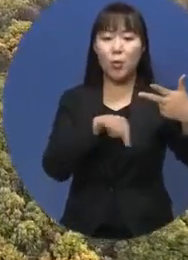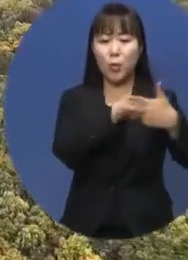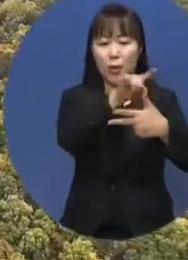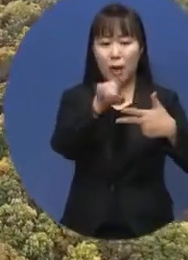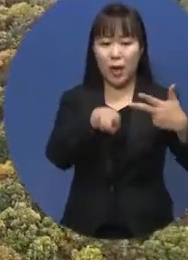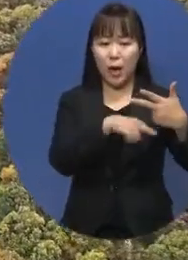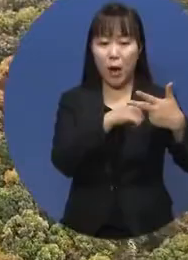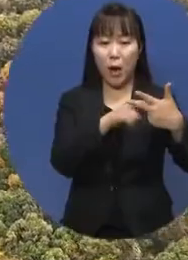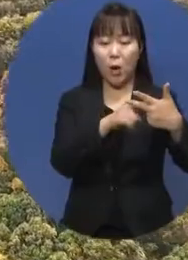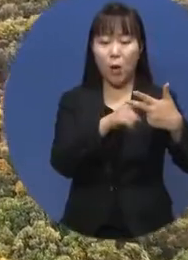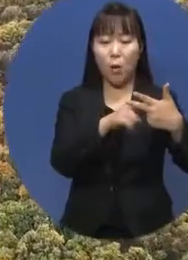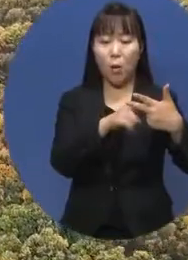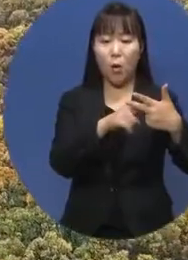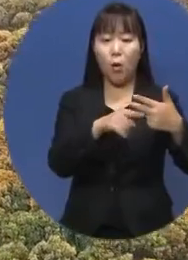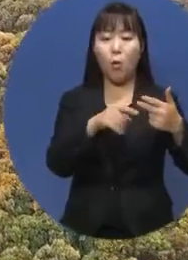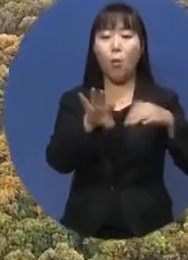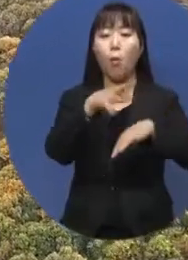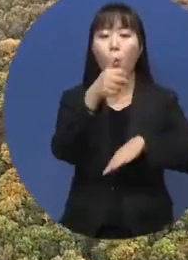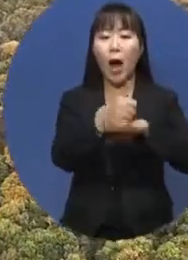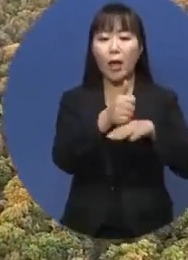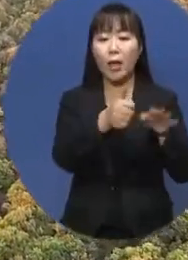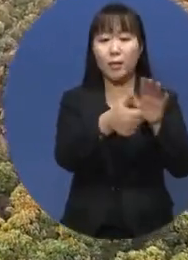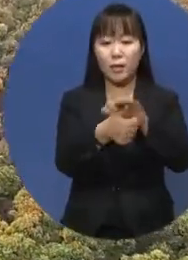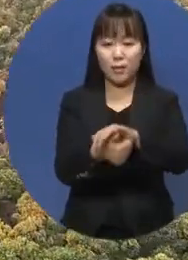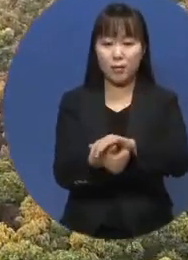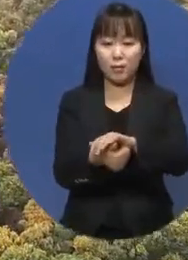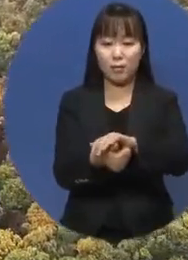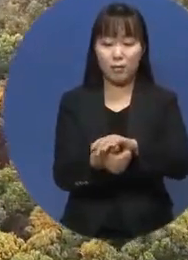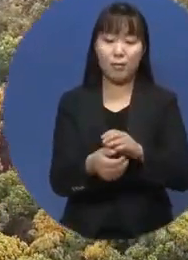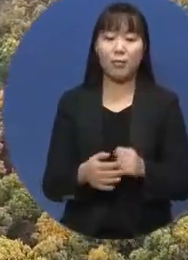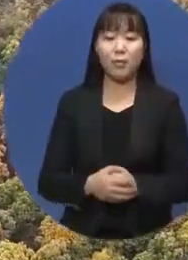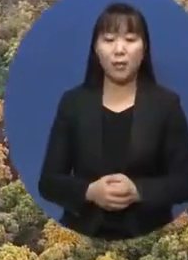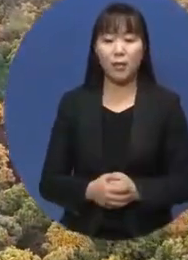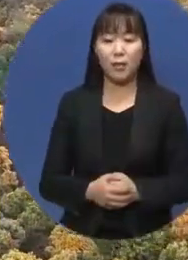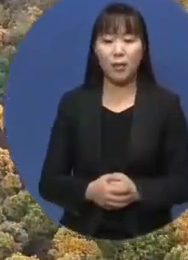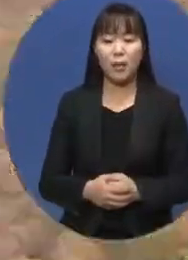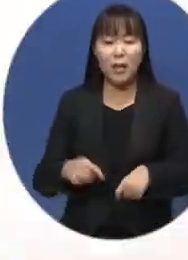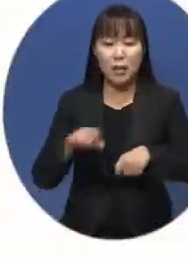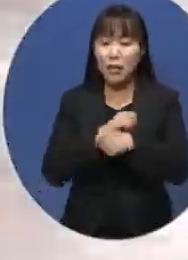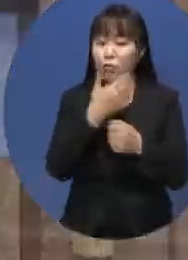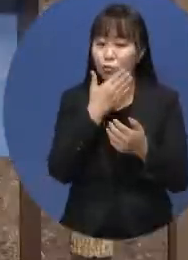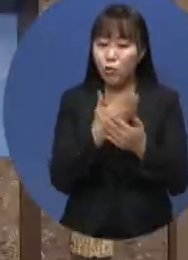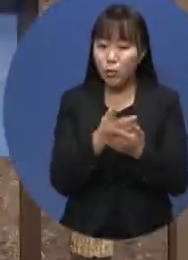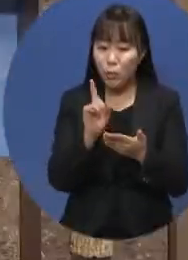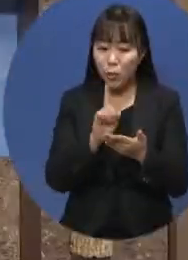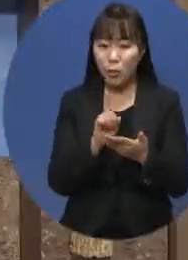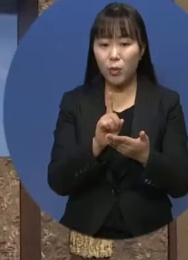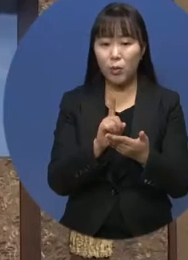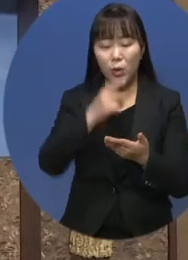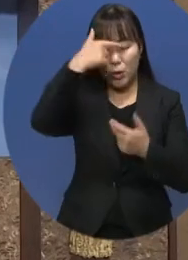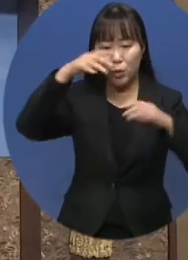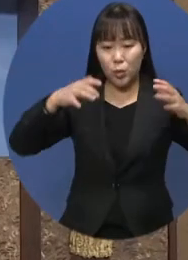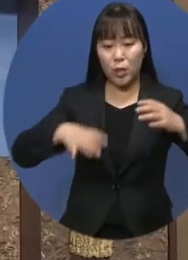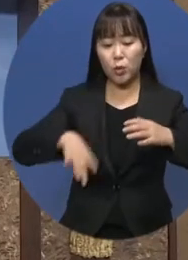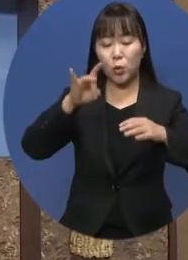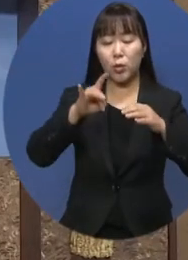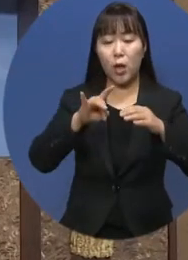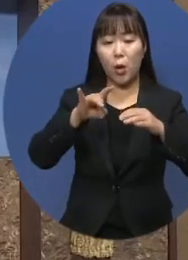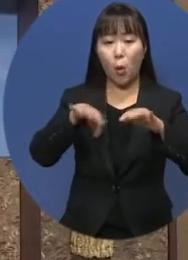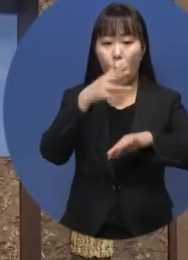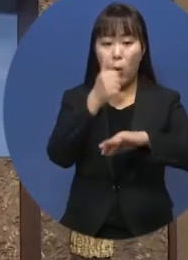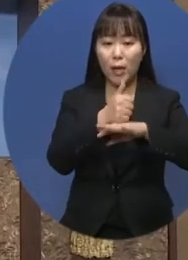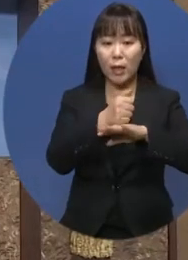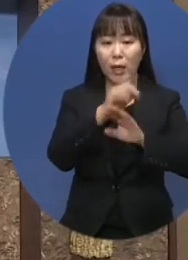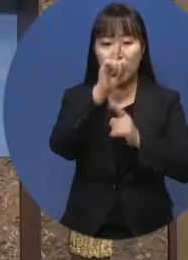능이 왕 예능 입니다 왕 왕께서 누워 보이죠 예 그리고 특히 중요한 건 조선의 초대 왕이 태조